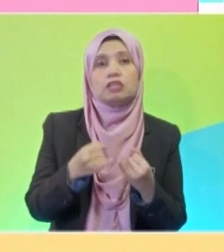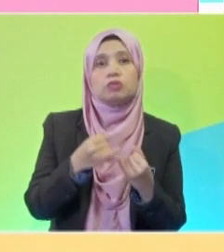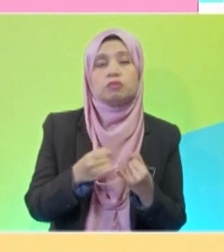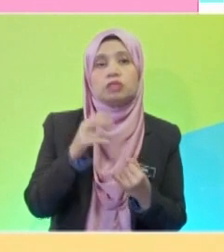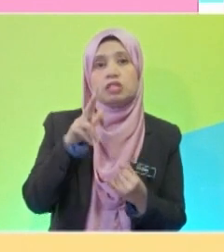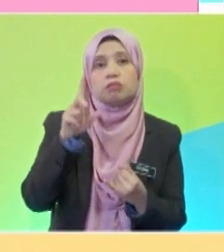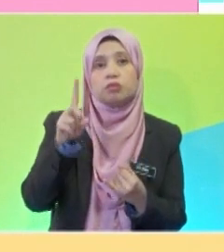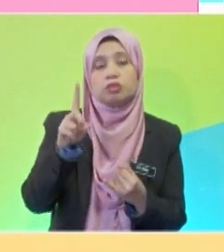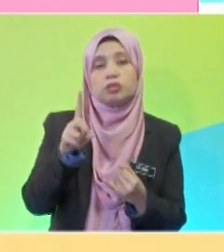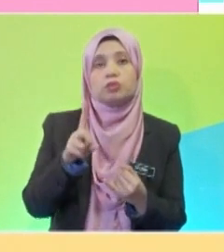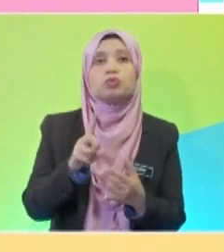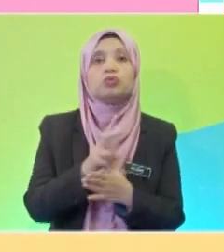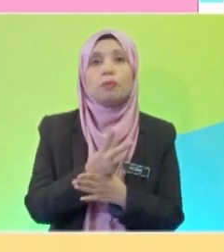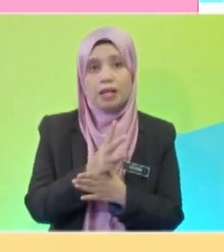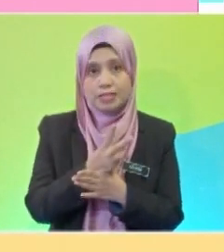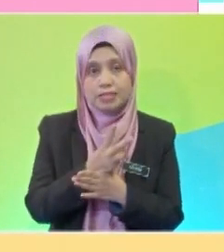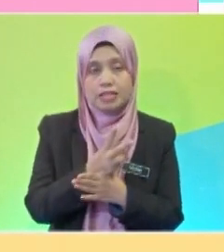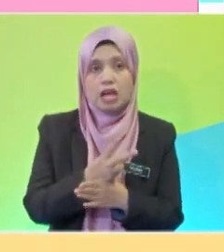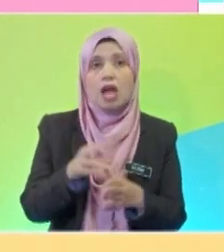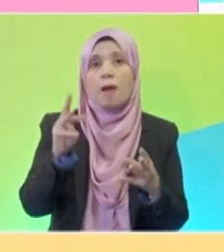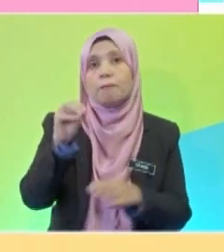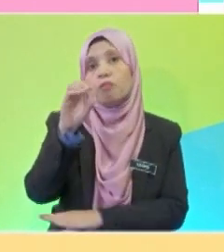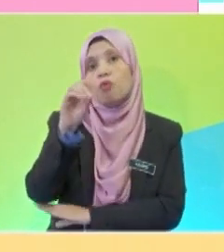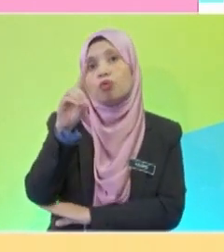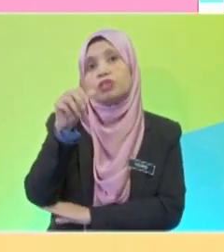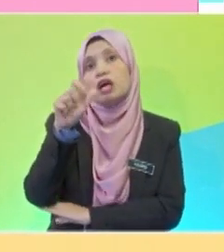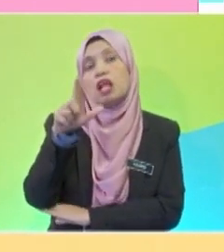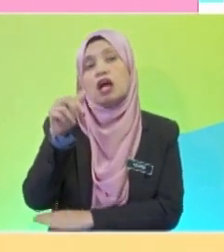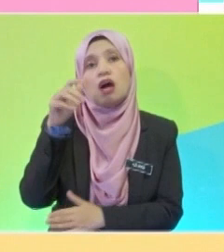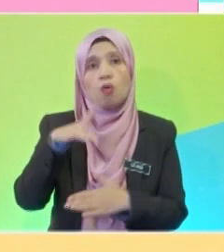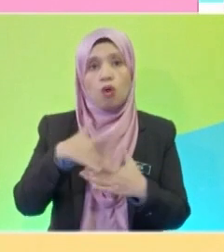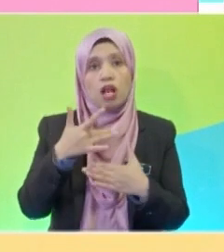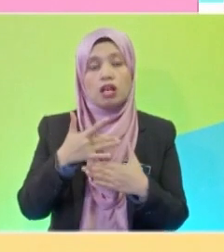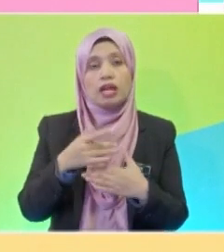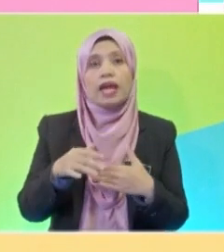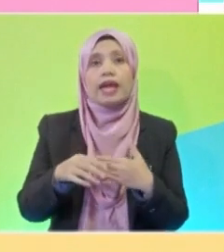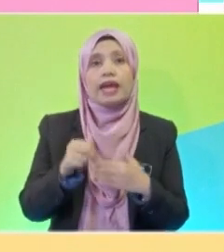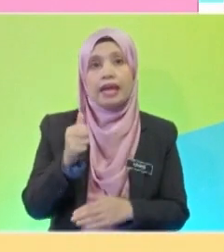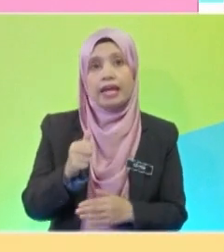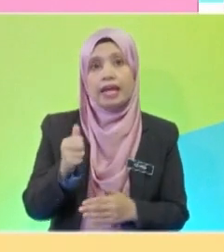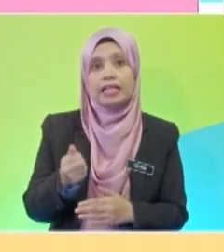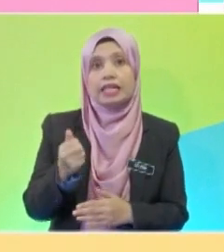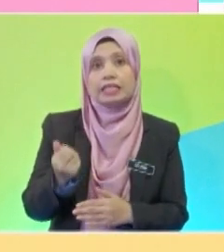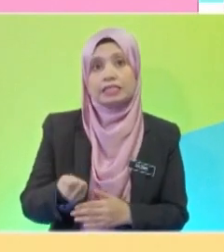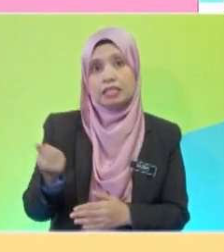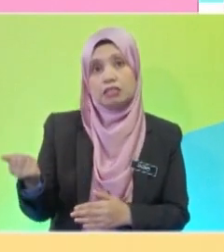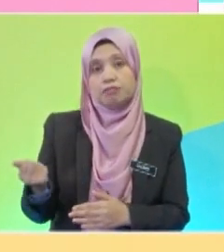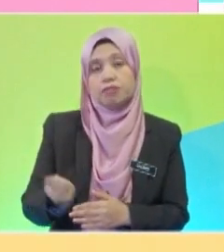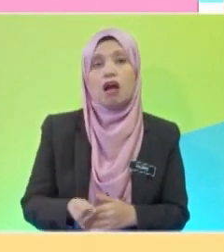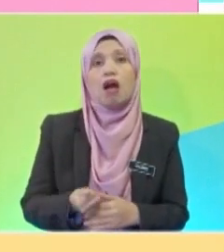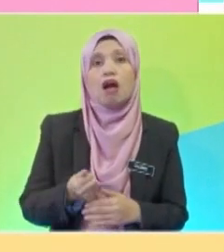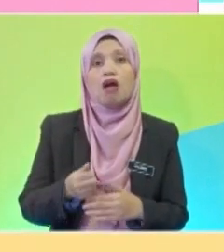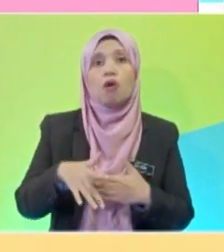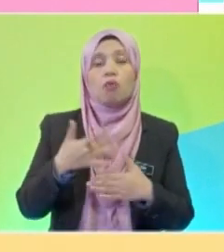Kena kenal pasti. Kemudian modal awal. Bagaimana nak cari modal awal? Aset awal tolak liability awal. Bagaimana nak cari